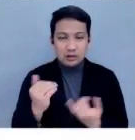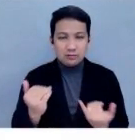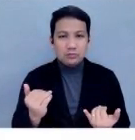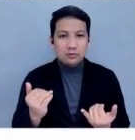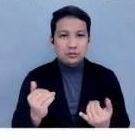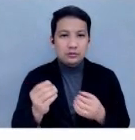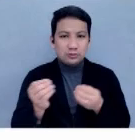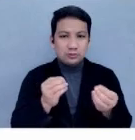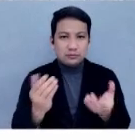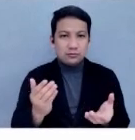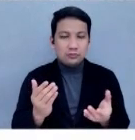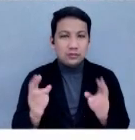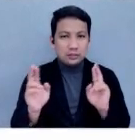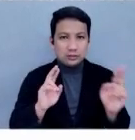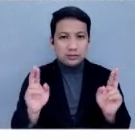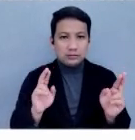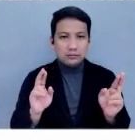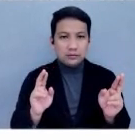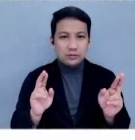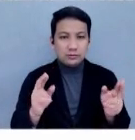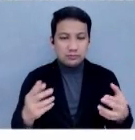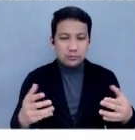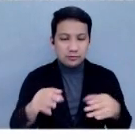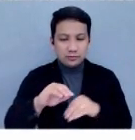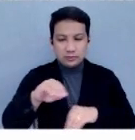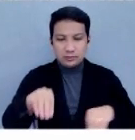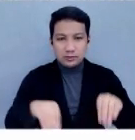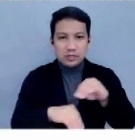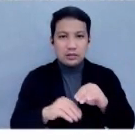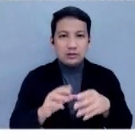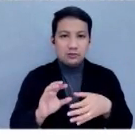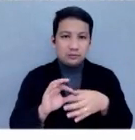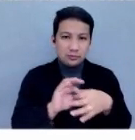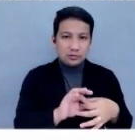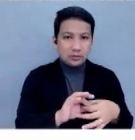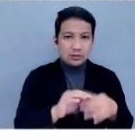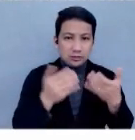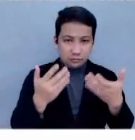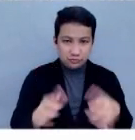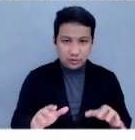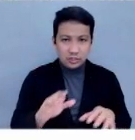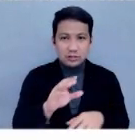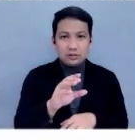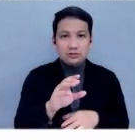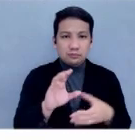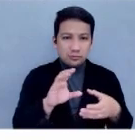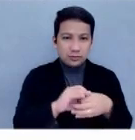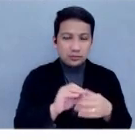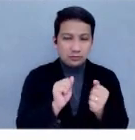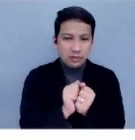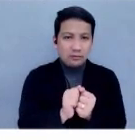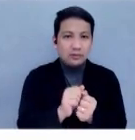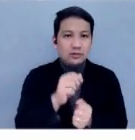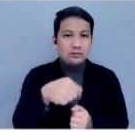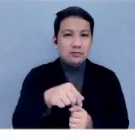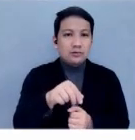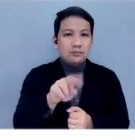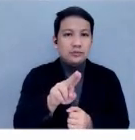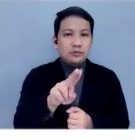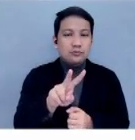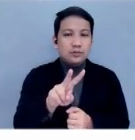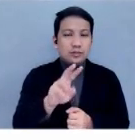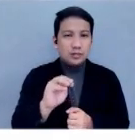ang handang magpa-consolidate o di kaya naman ay consolidated na sa ilalim ng PUV Modernization Program. Hindi